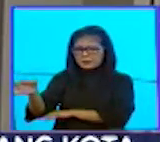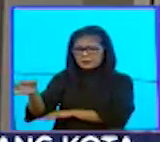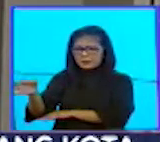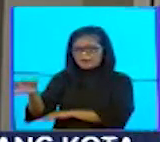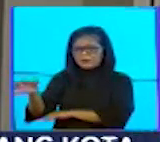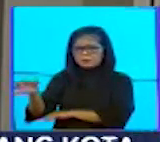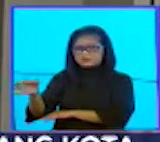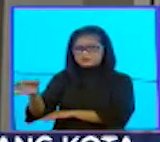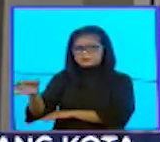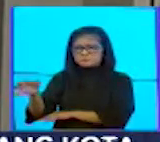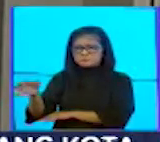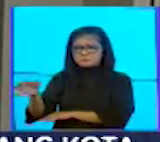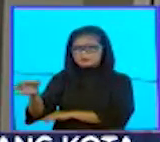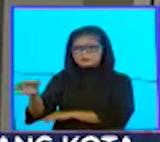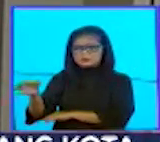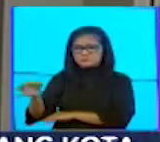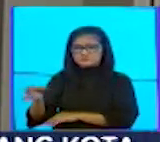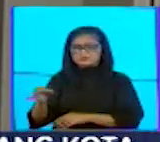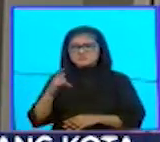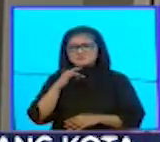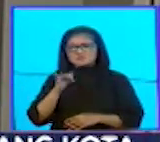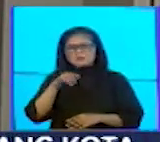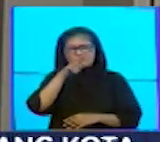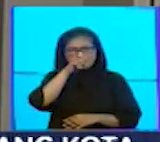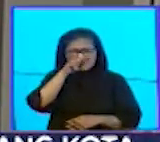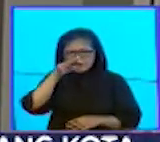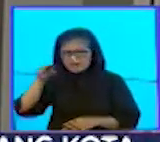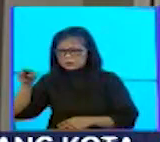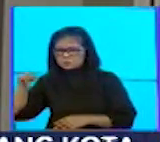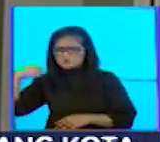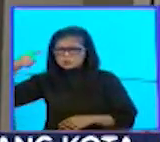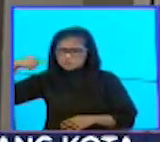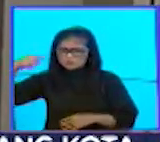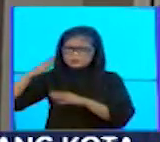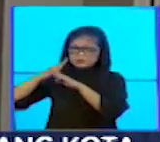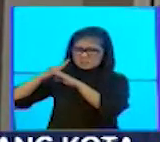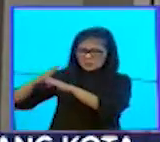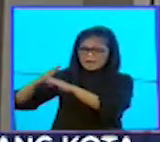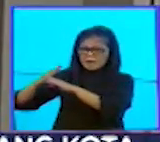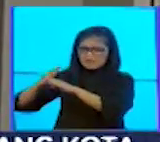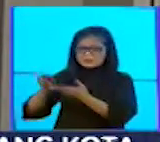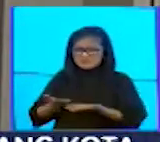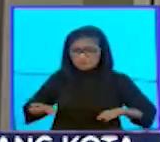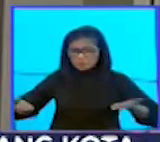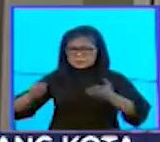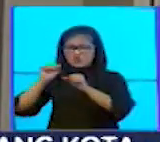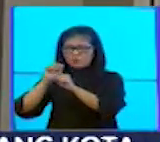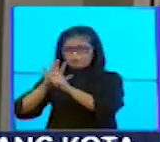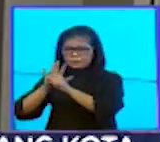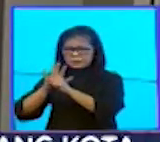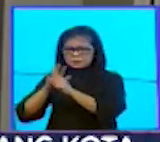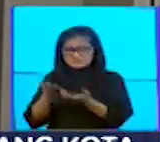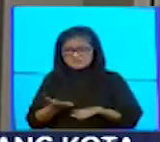dalam mencegah penyebaran putih Imran brush selama ini dalam suasana penyebaran publik yang masih tinggi namun